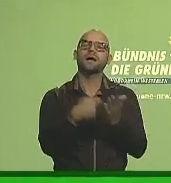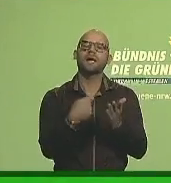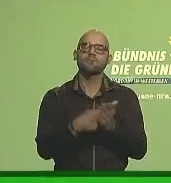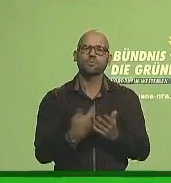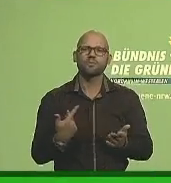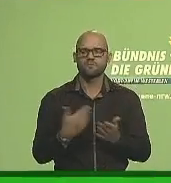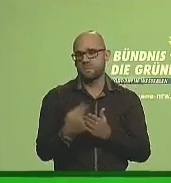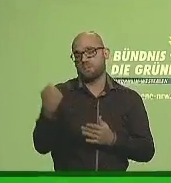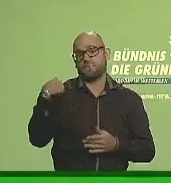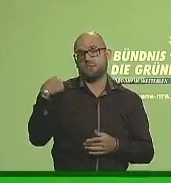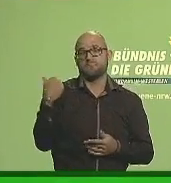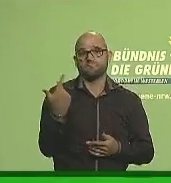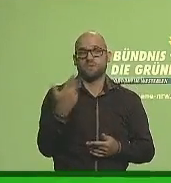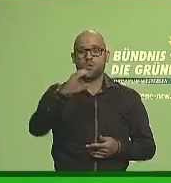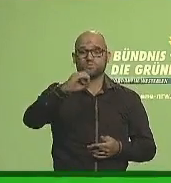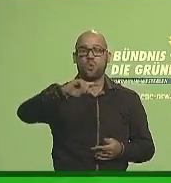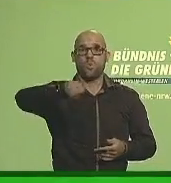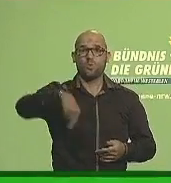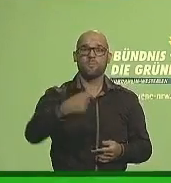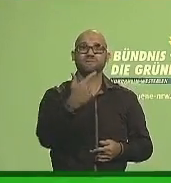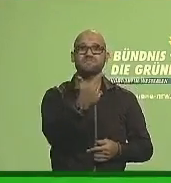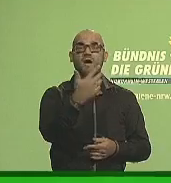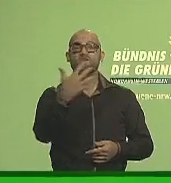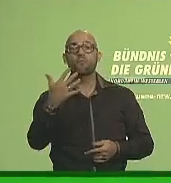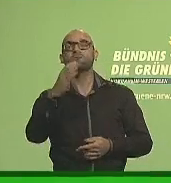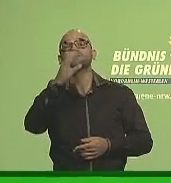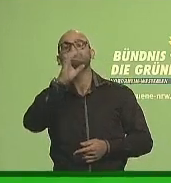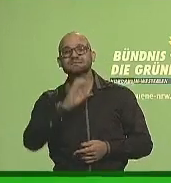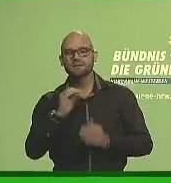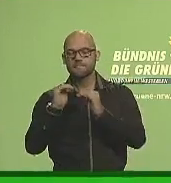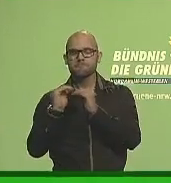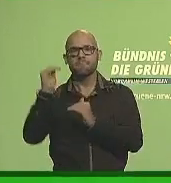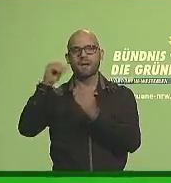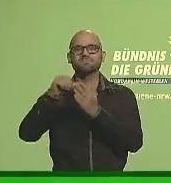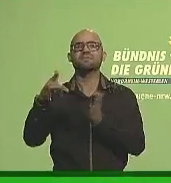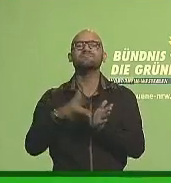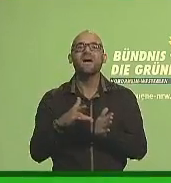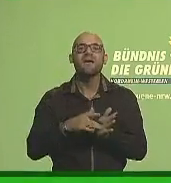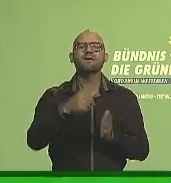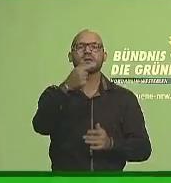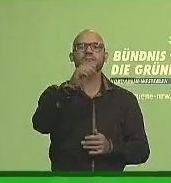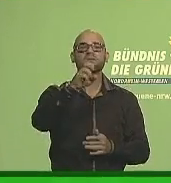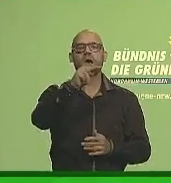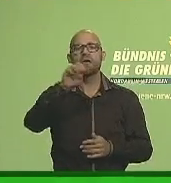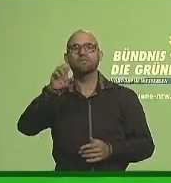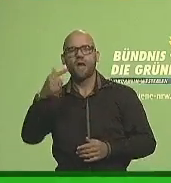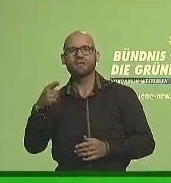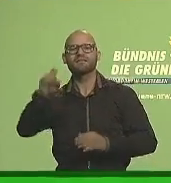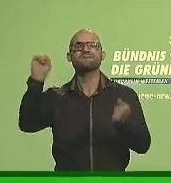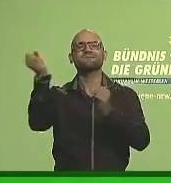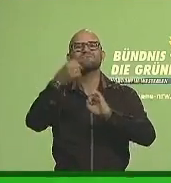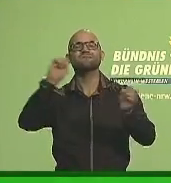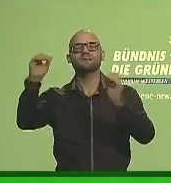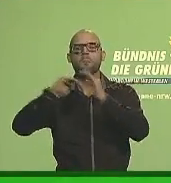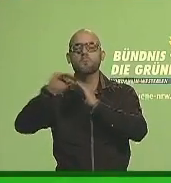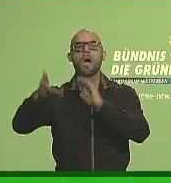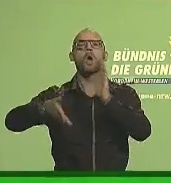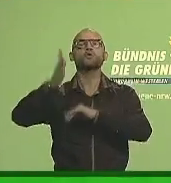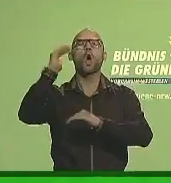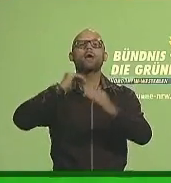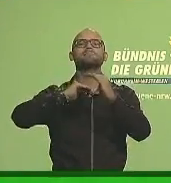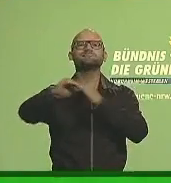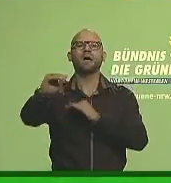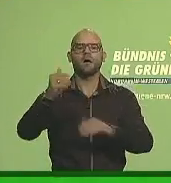waren 0,25 Cent, die Verbraucher mehr bezahlen müssen, weil TenneT den Anschluss der Windparks in der Nordsee nicht